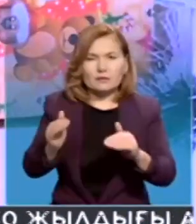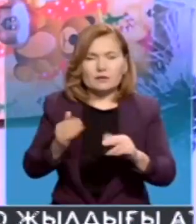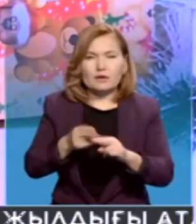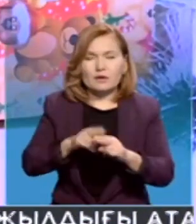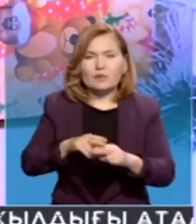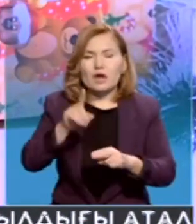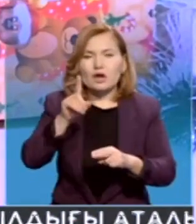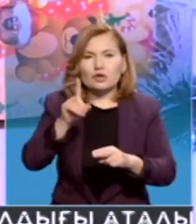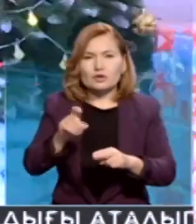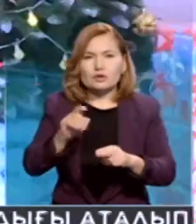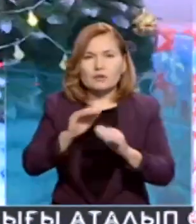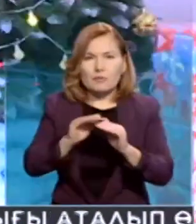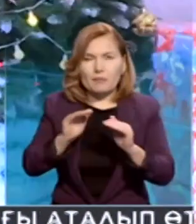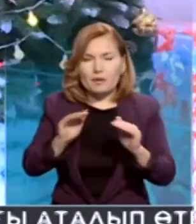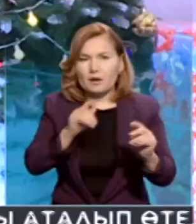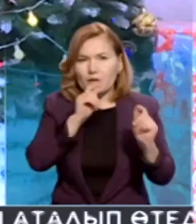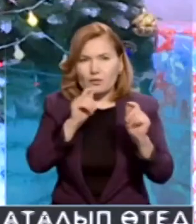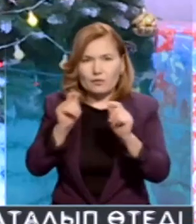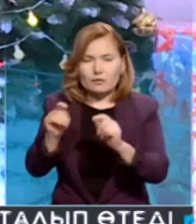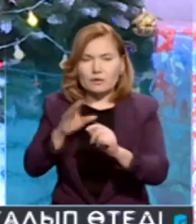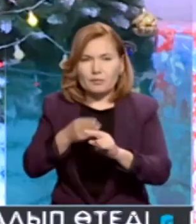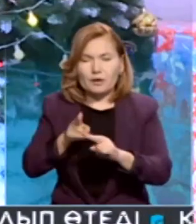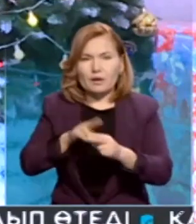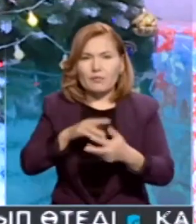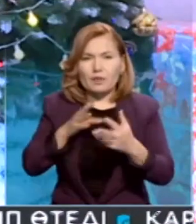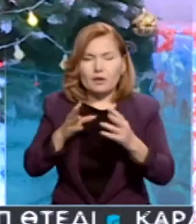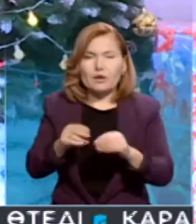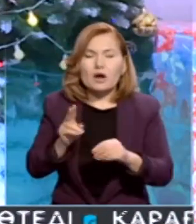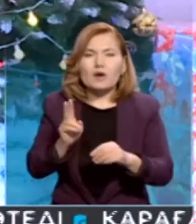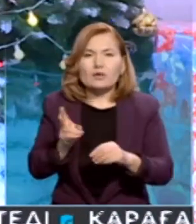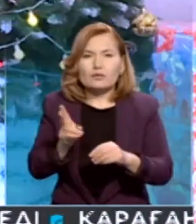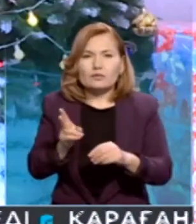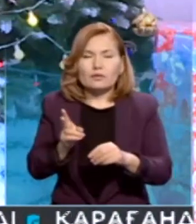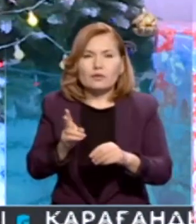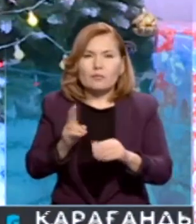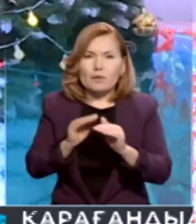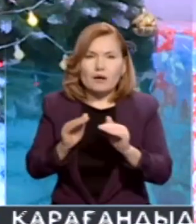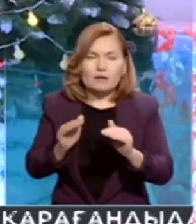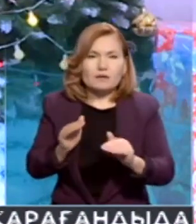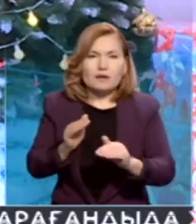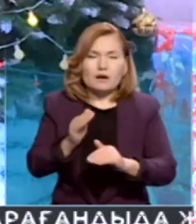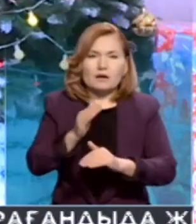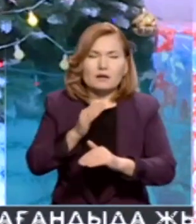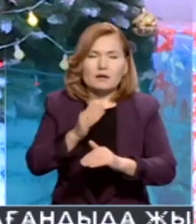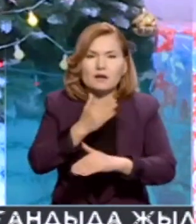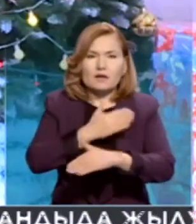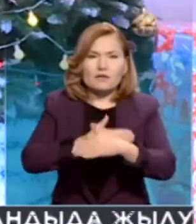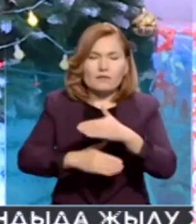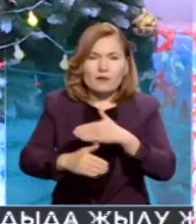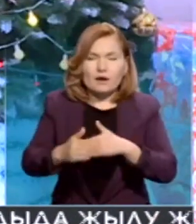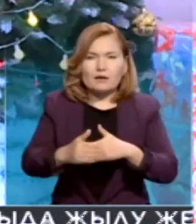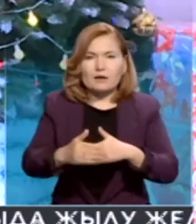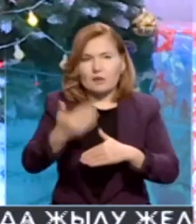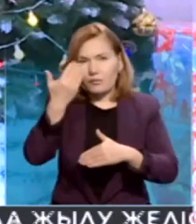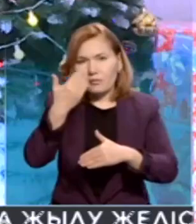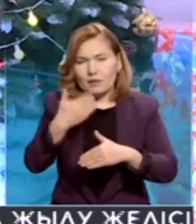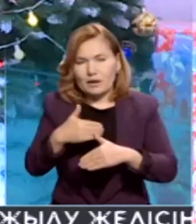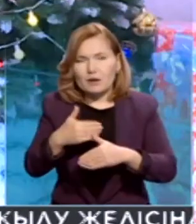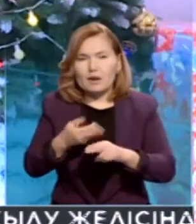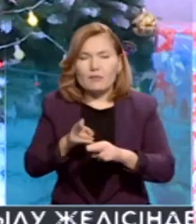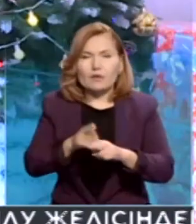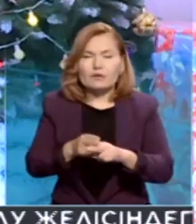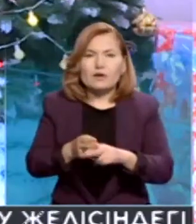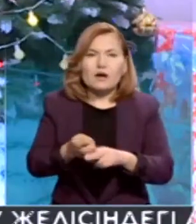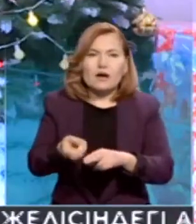100 балаға сыйлық береді. Үйде қалған келемайтын балаларға, төсек тартып отқан балаларға, оларға біз міндетті